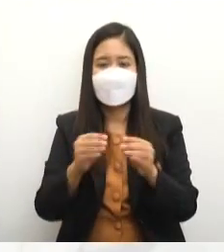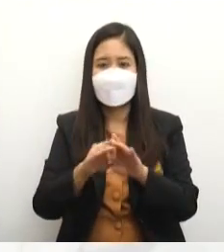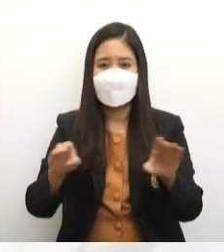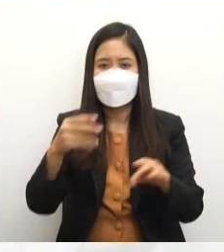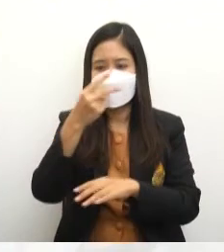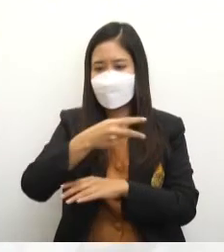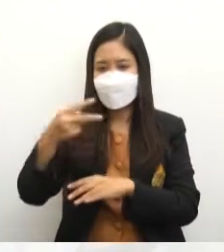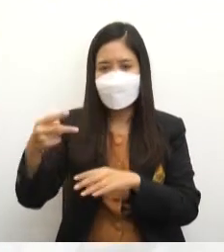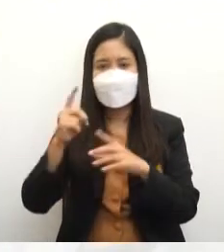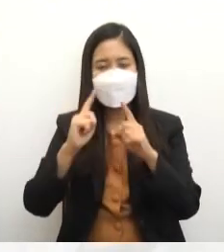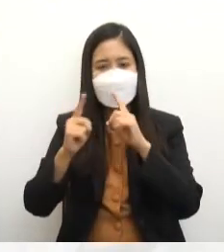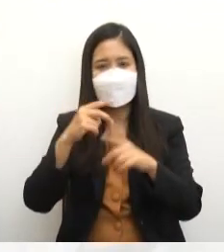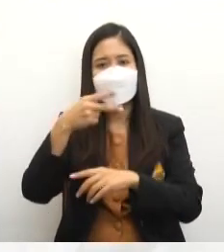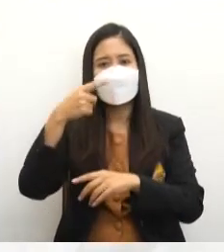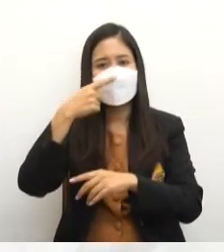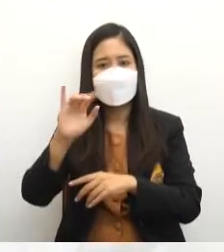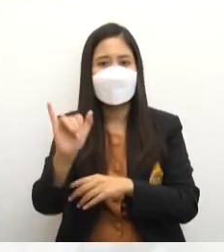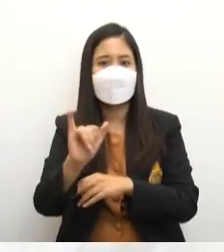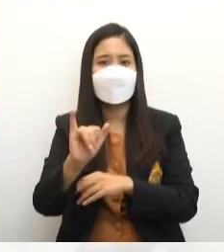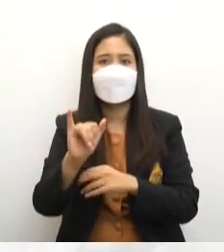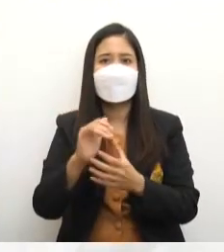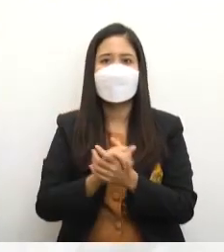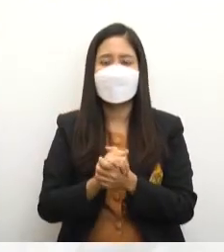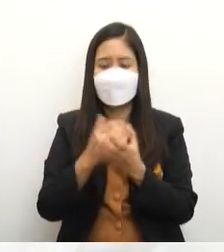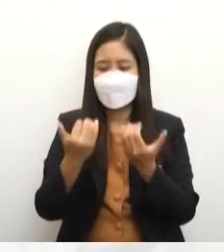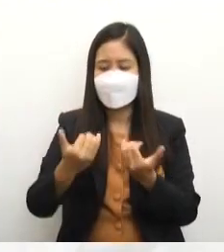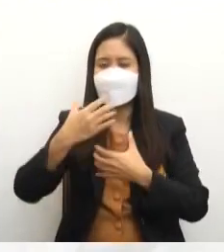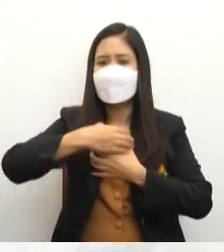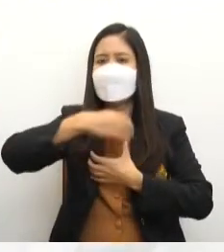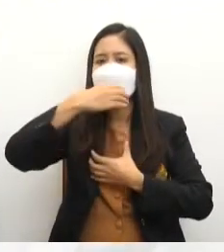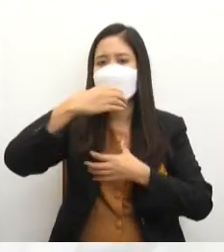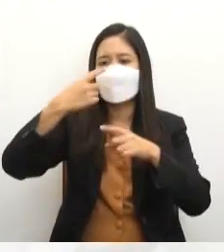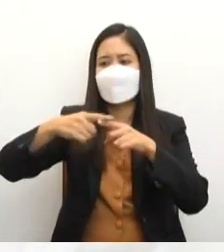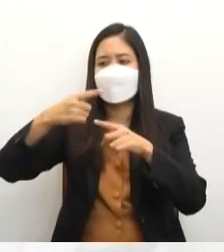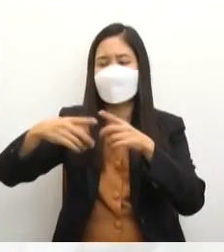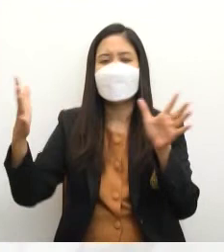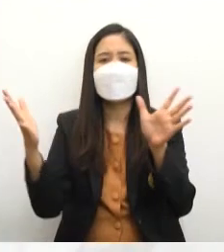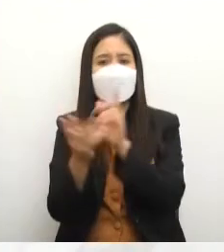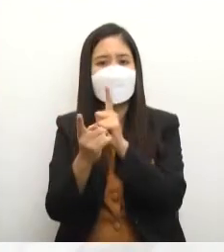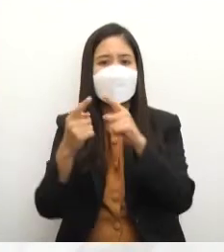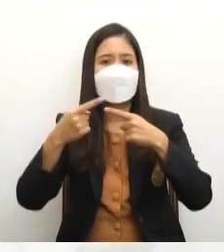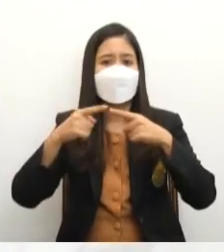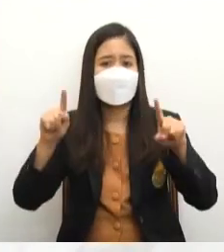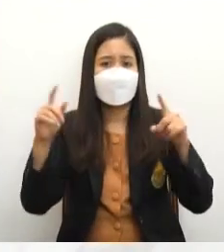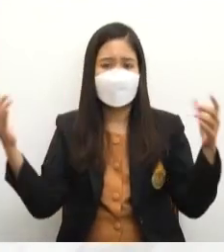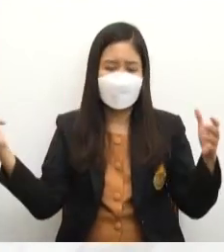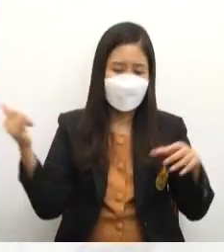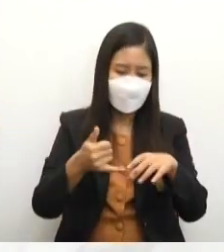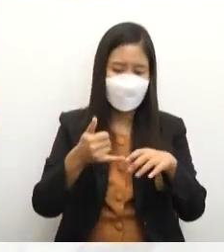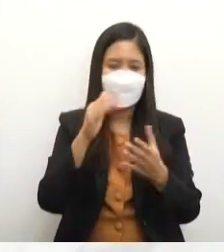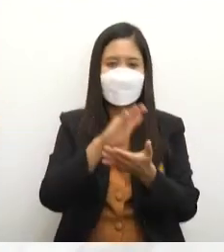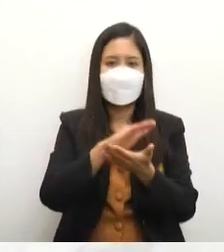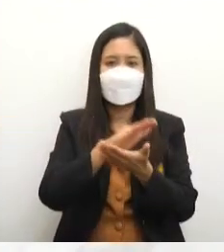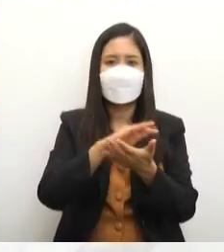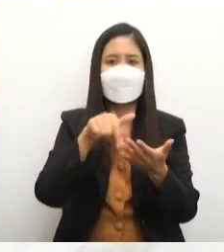การสื่อสารภาษาไทยเท่าไหร่นะคะ เด็กเนี่ยมาจากชนเผ่าที่มีความหลากหลายทางด้านวัฒนธรรมนะคะเมื่อเด็กเข้าสู่ระบบโรงเรียนก็จะมีคุณ